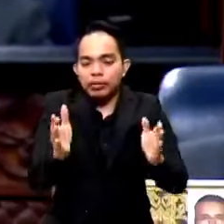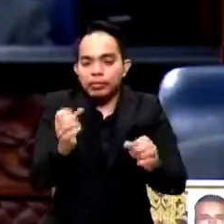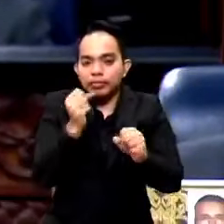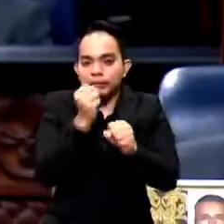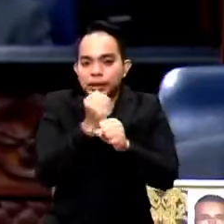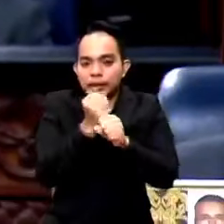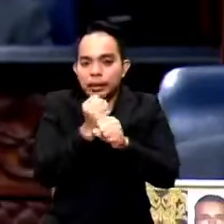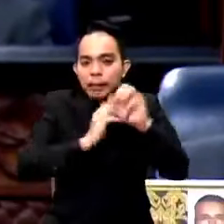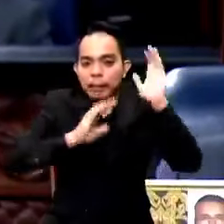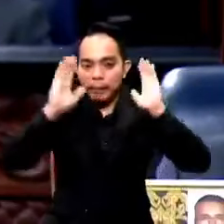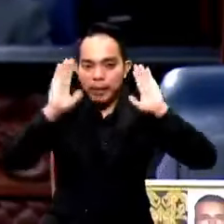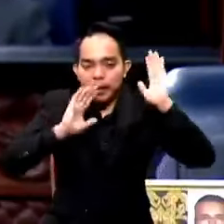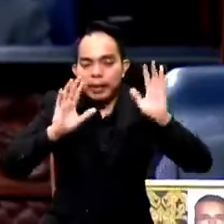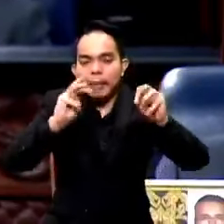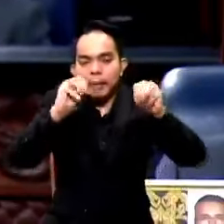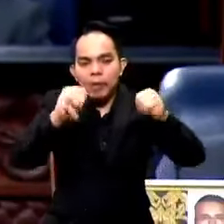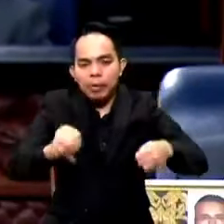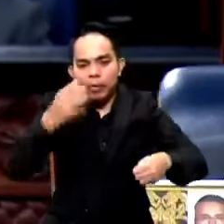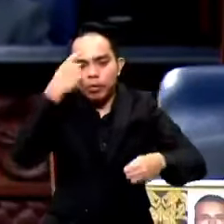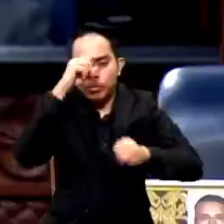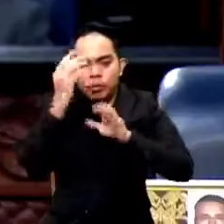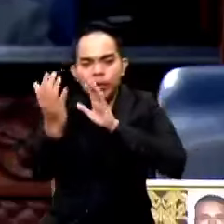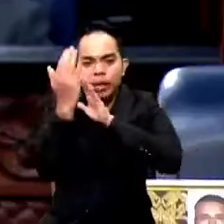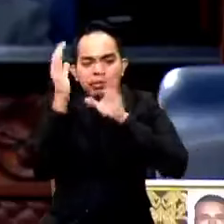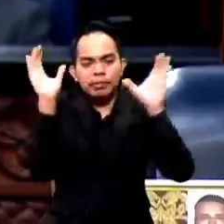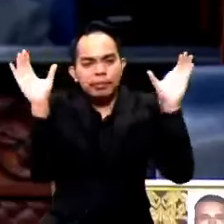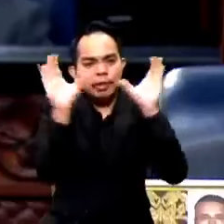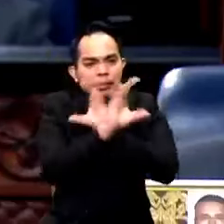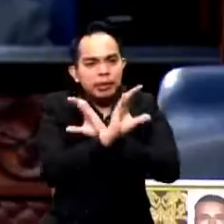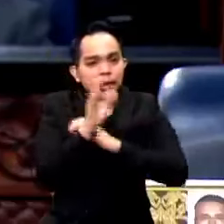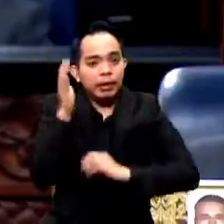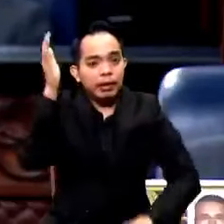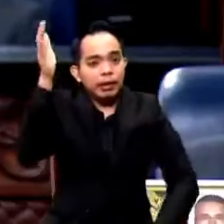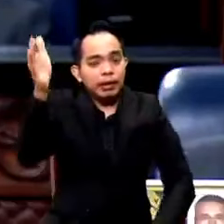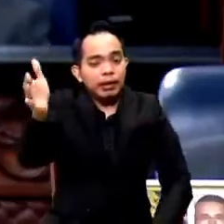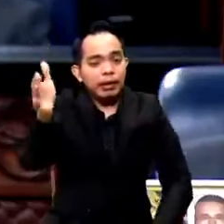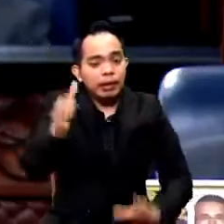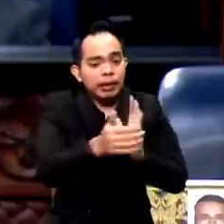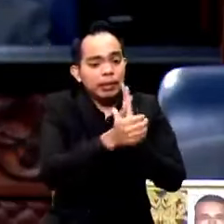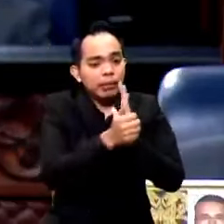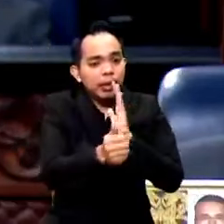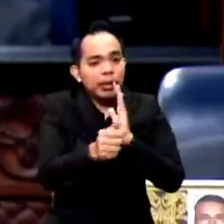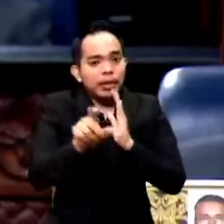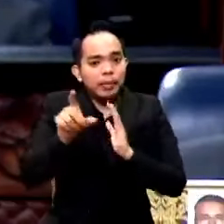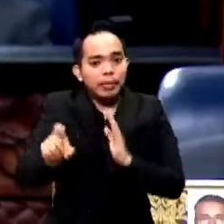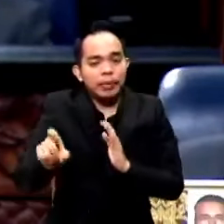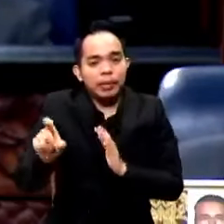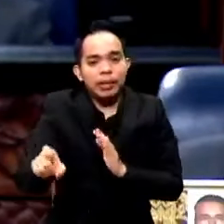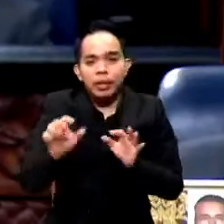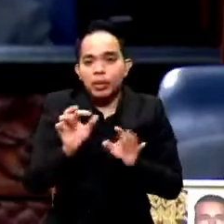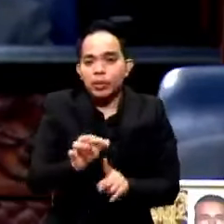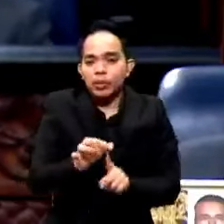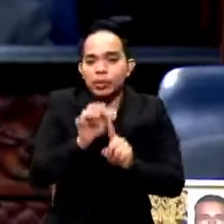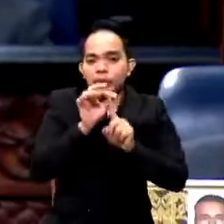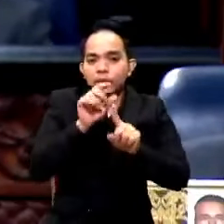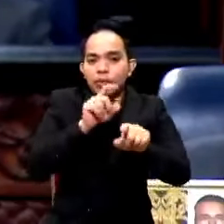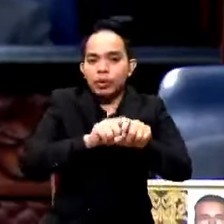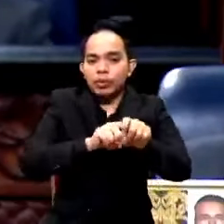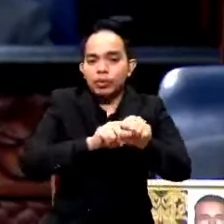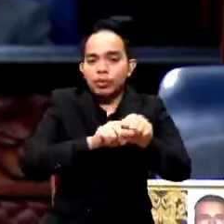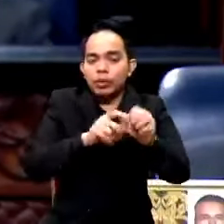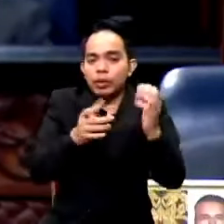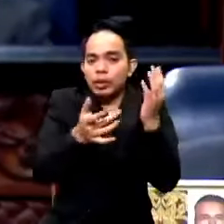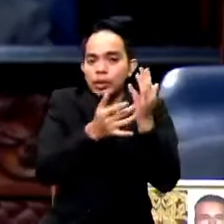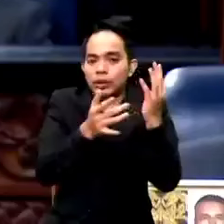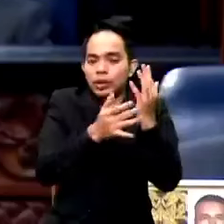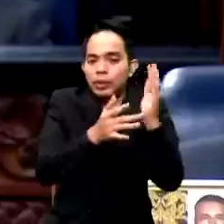tempatan yang mampu menghadapi cabaran ekonomi masa hadapan dengan kemahiran yang diperlukan terutamanya dalam sektor teknologi dan